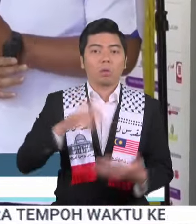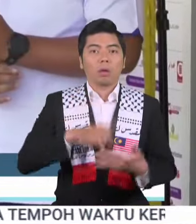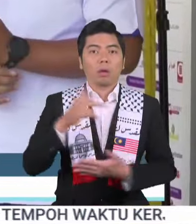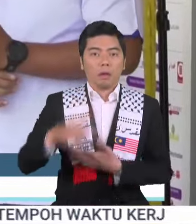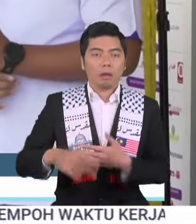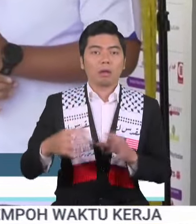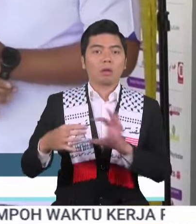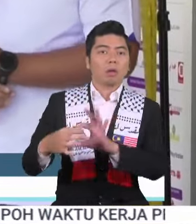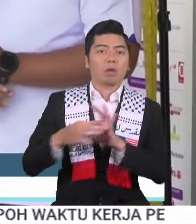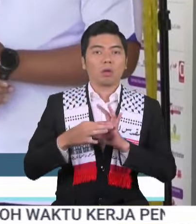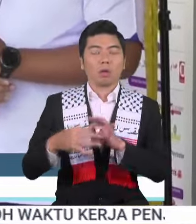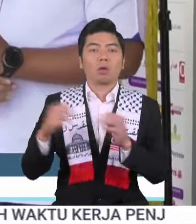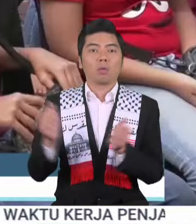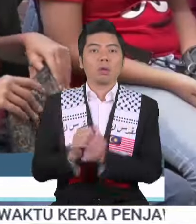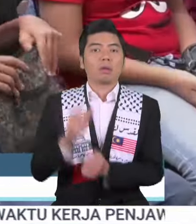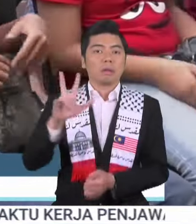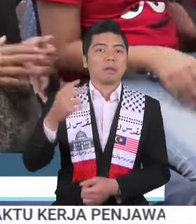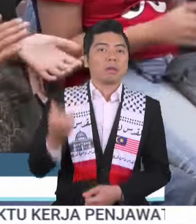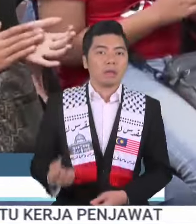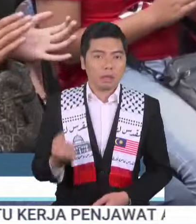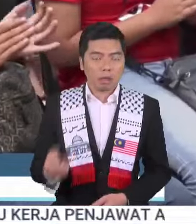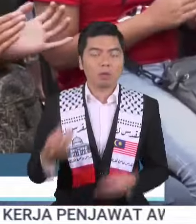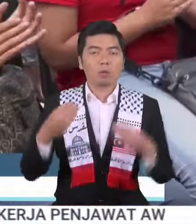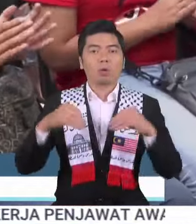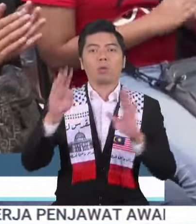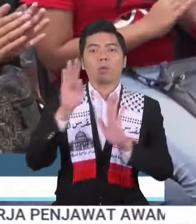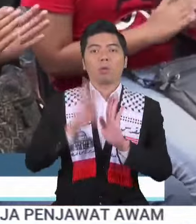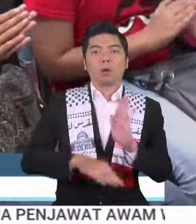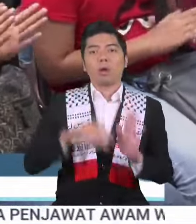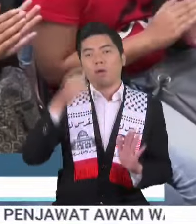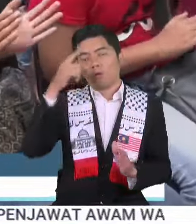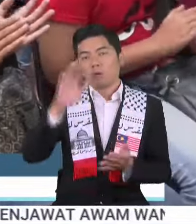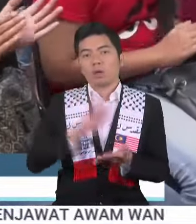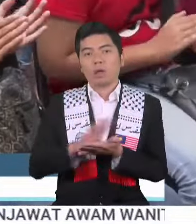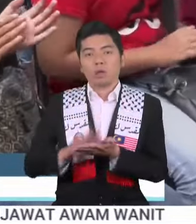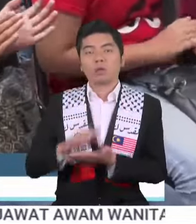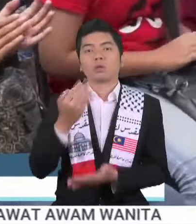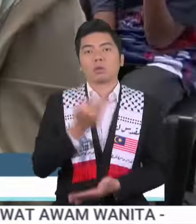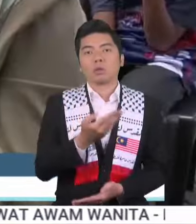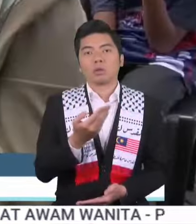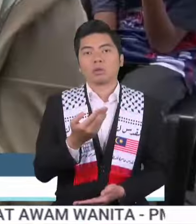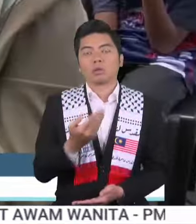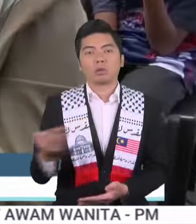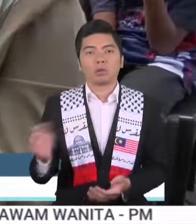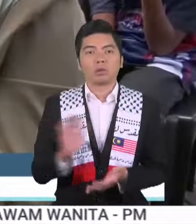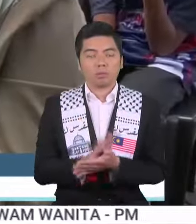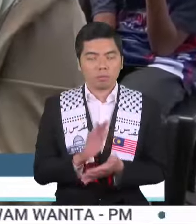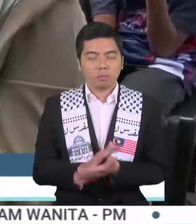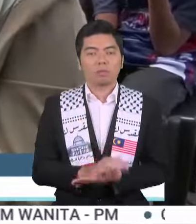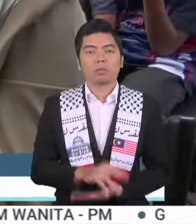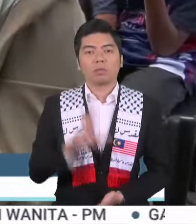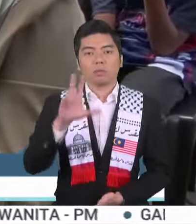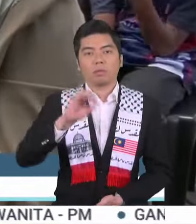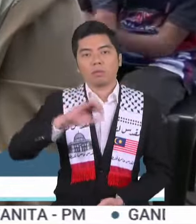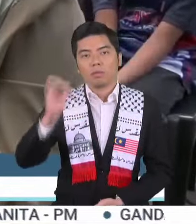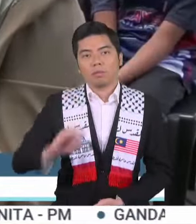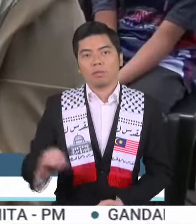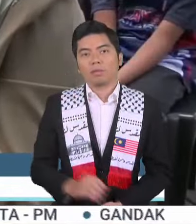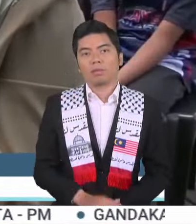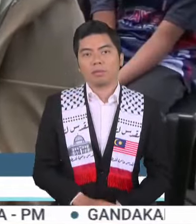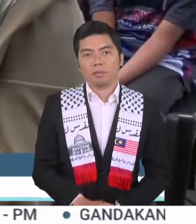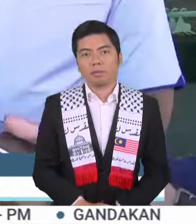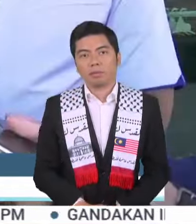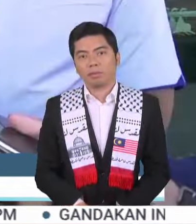kerjasama tiga Pasaraya menawarkan harga diskaun barang kepluan sekah sehingga 30% yang